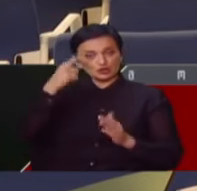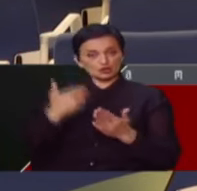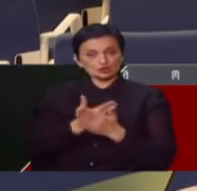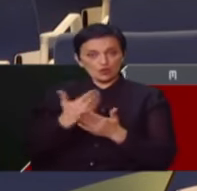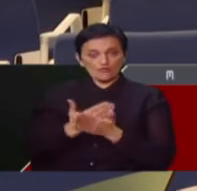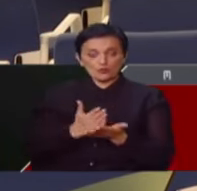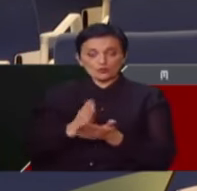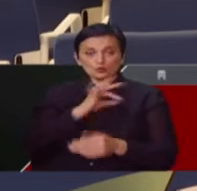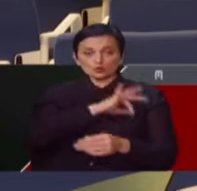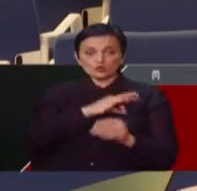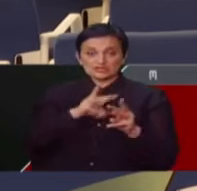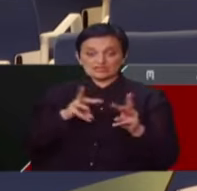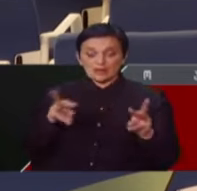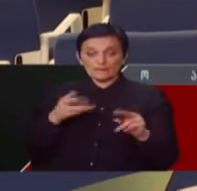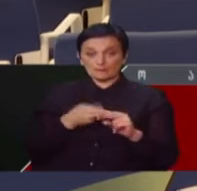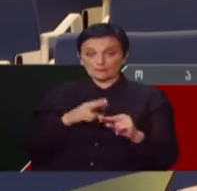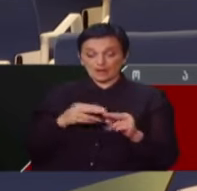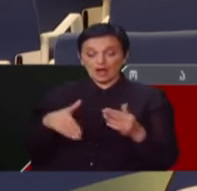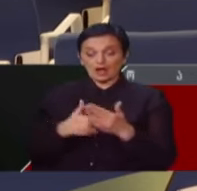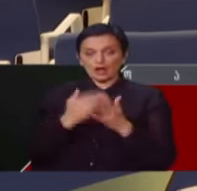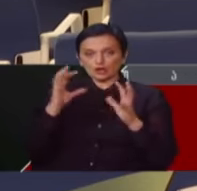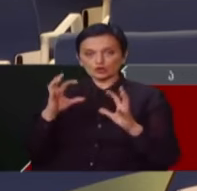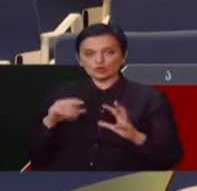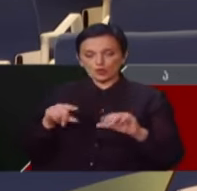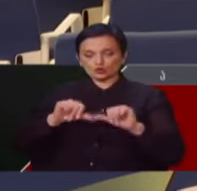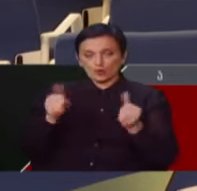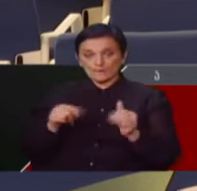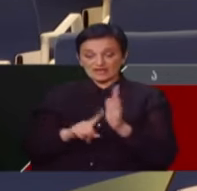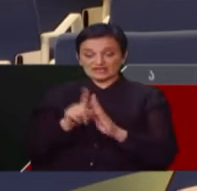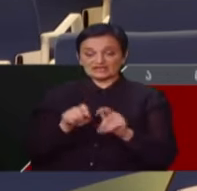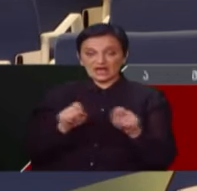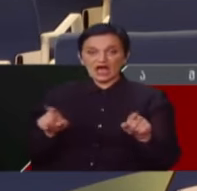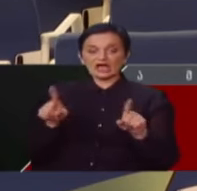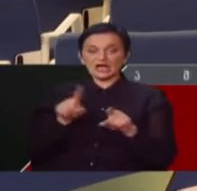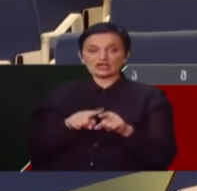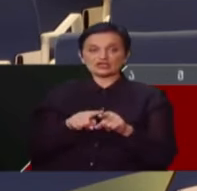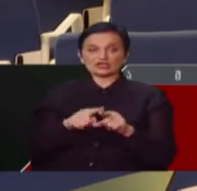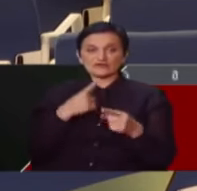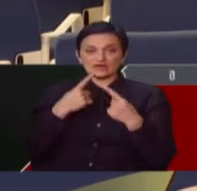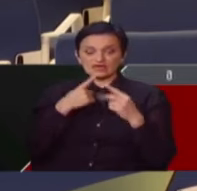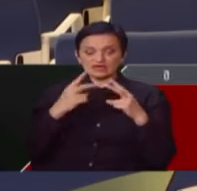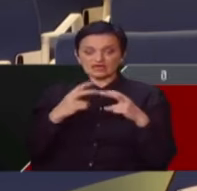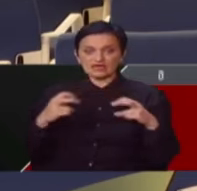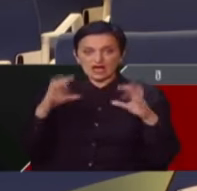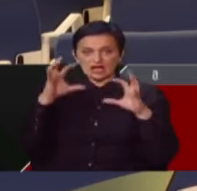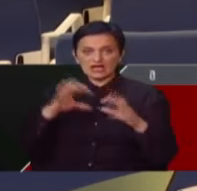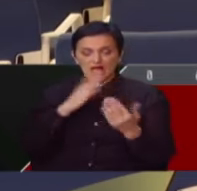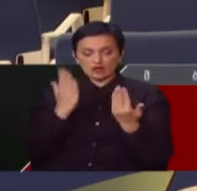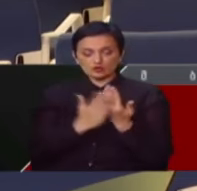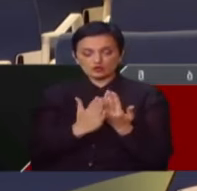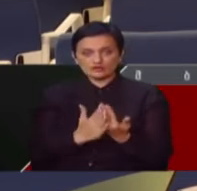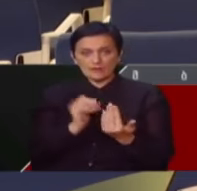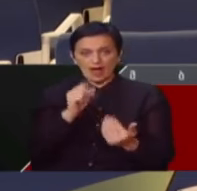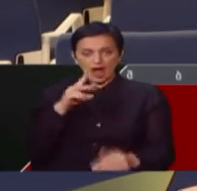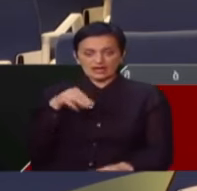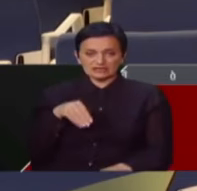რაც იუსტიციის სამინისტროს სწორედ ამ ახალი კოდექსის ფორმატში დანერგა, ასევე განხილული ული არის კანონქვემდებარე აქტები,